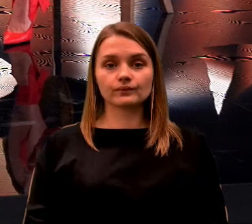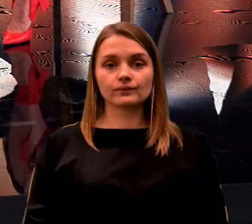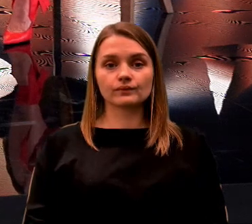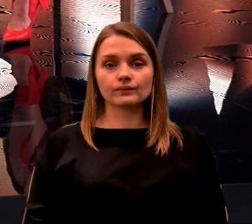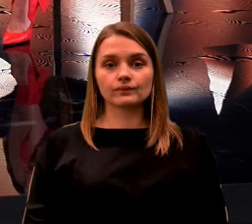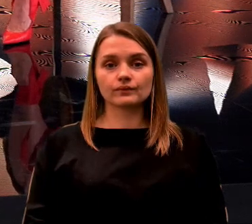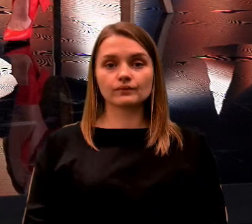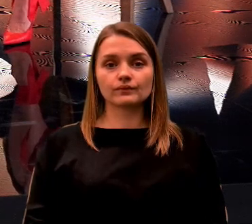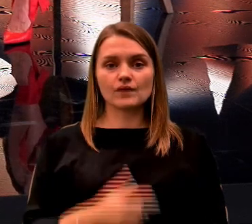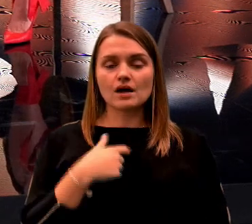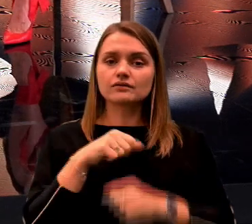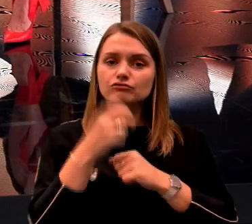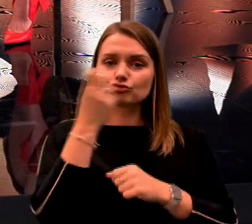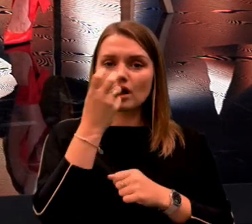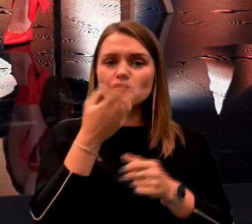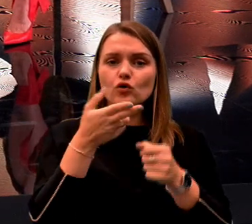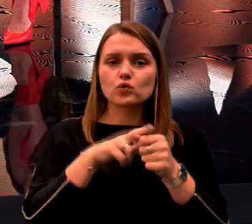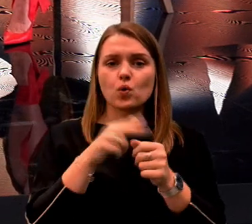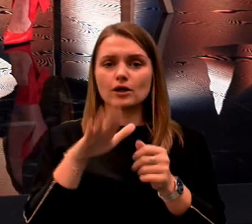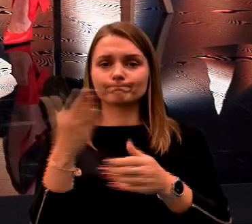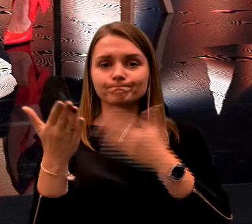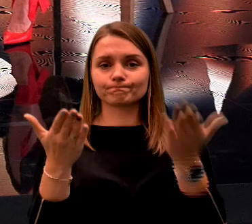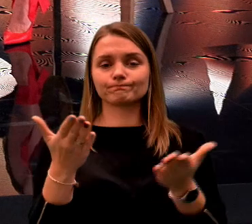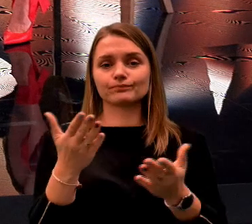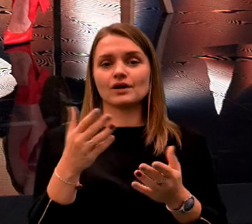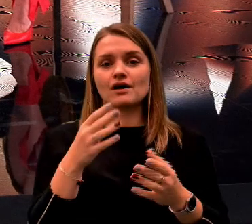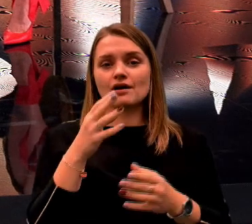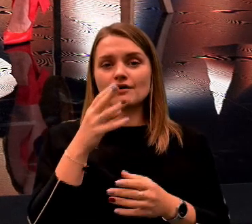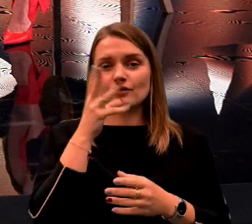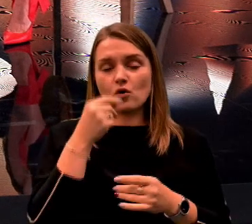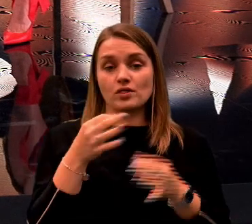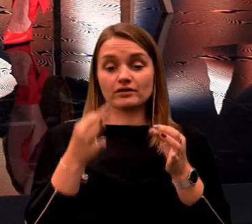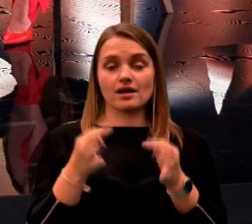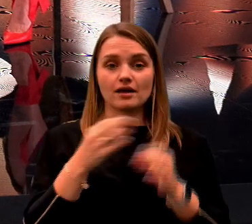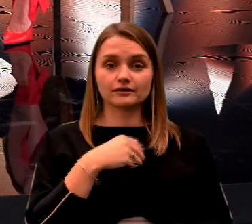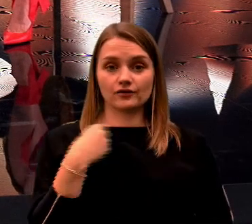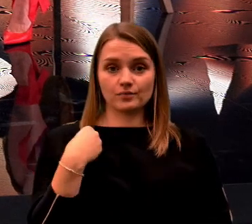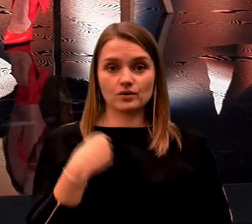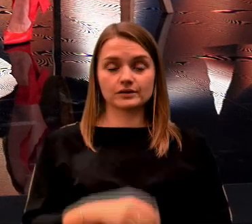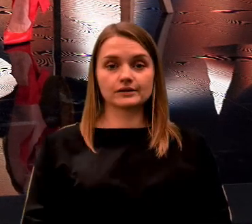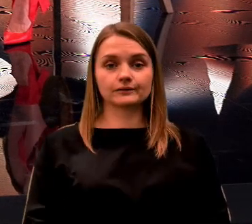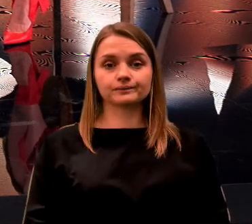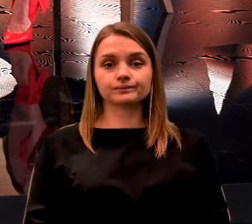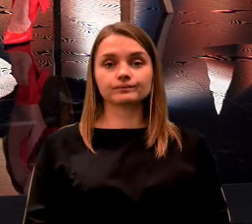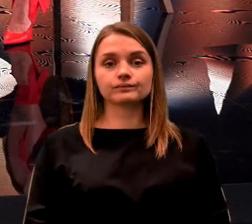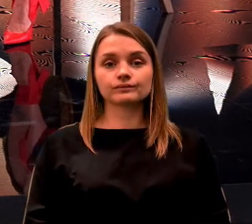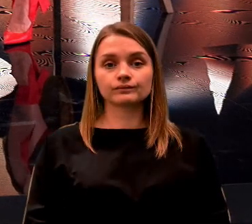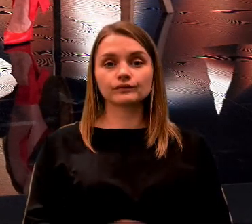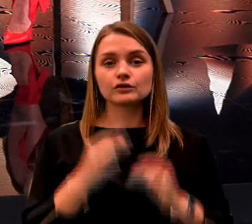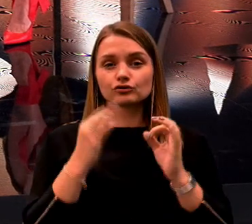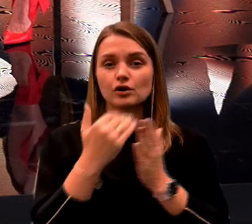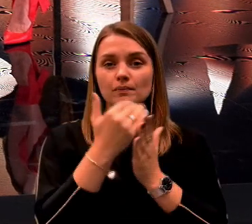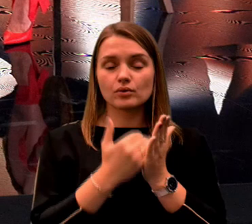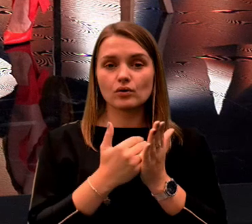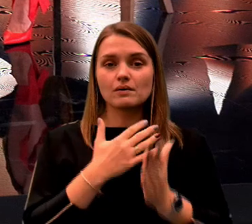i jesteśmy bliżej tych być może nawet samozarządzających się zespołów. I w dzisiejszym panelu mam takie